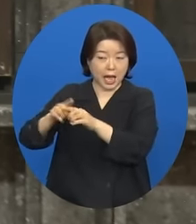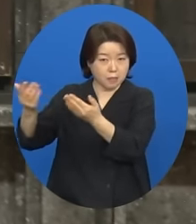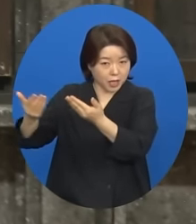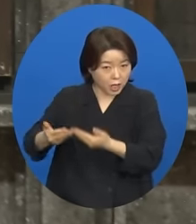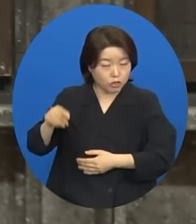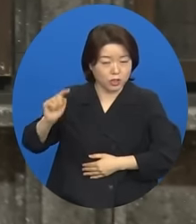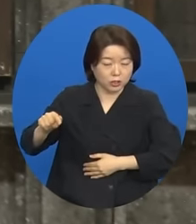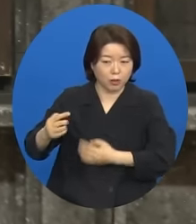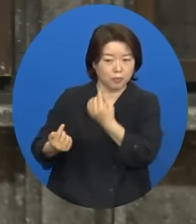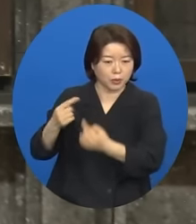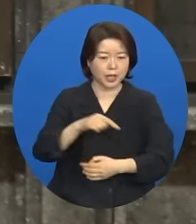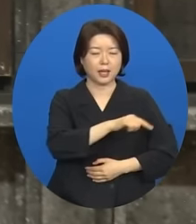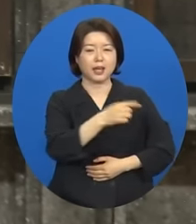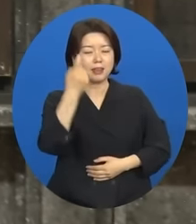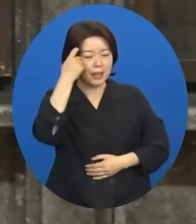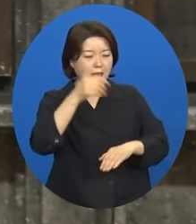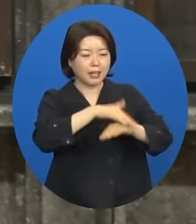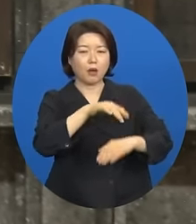것보다 이것이 더